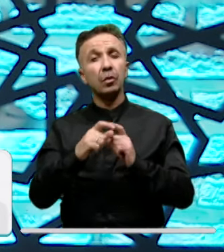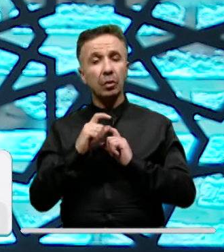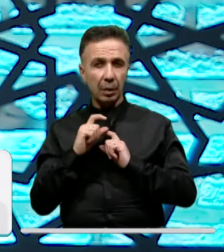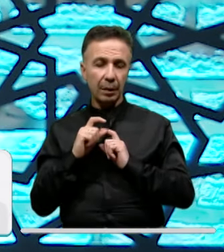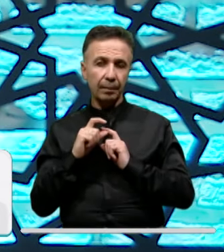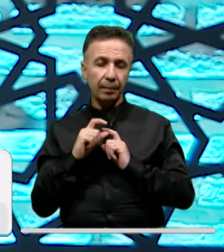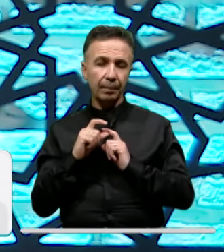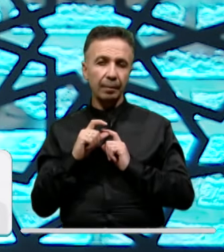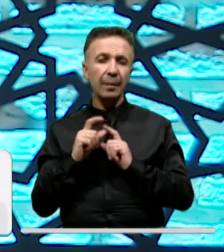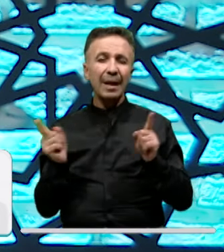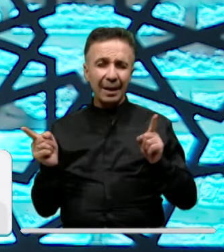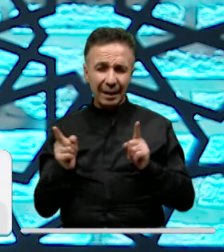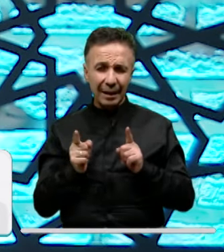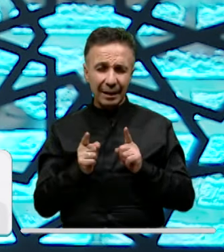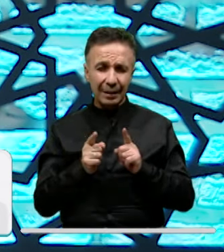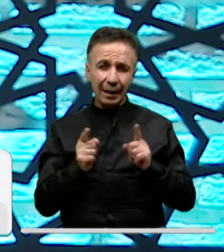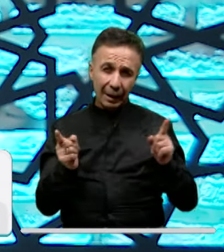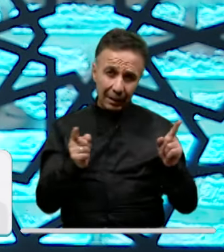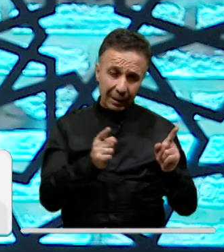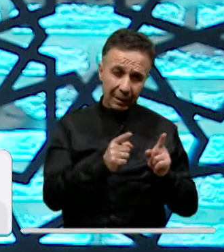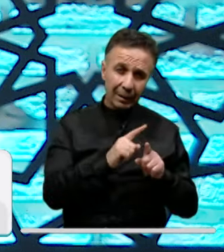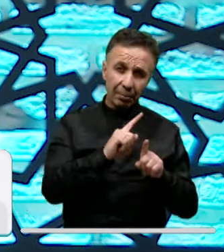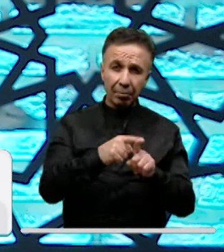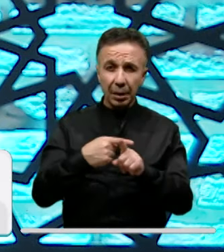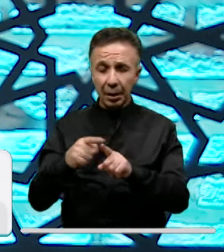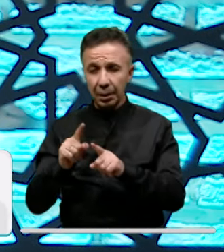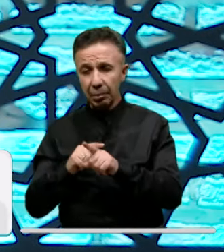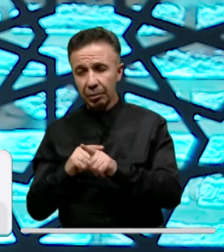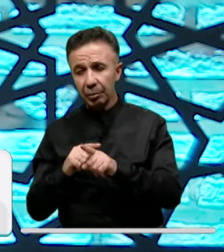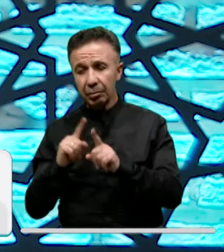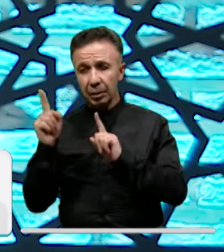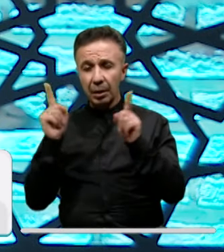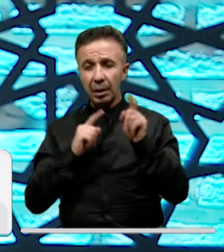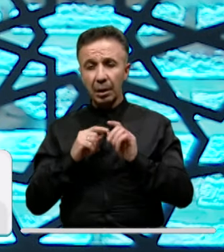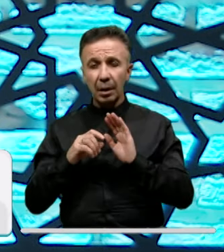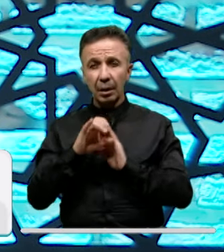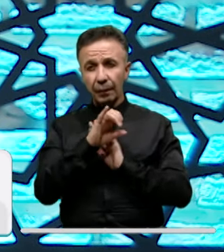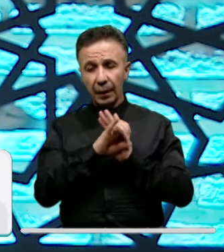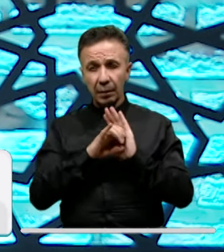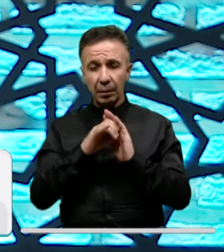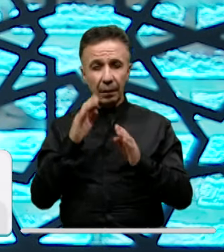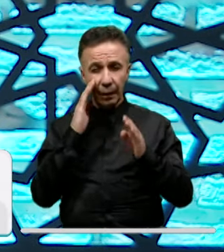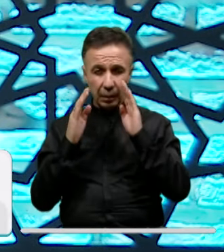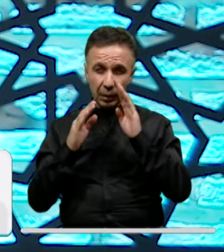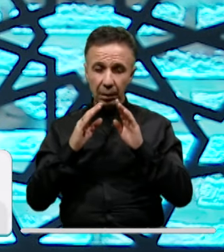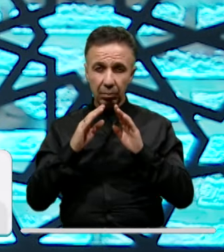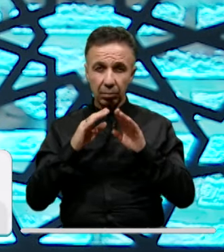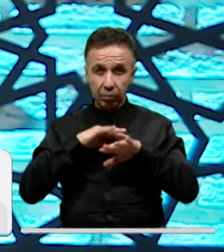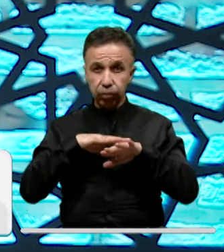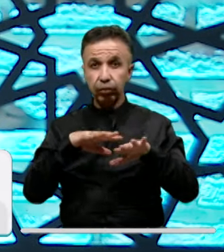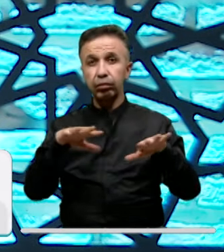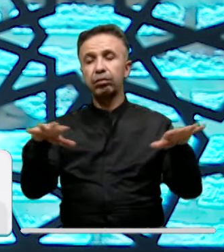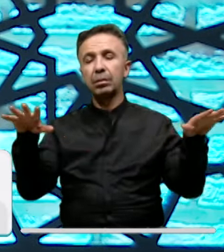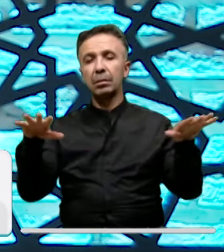cevapları şöyle kısa kesitler halinde paylaşıyoruz ve sosyal medya hesaplarımızda bunlar yayınlanıyor. Sizler de kendi sosyal